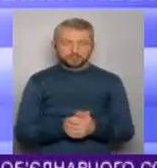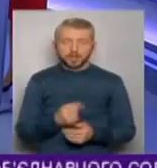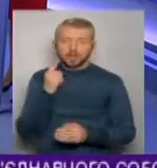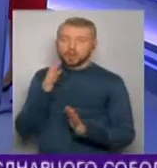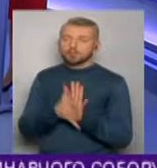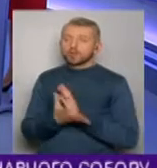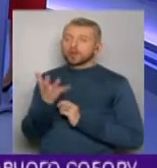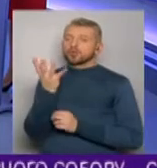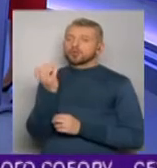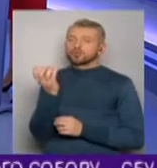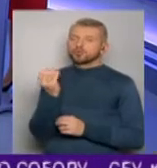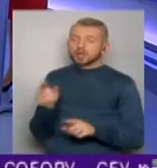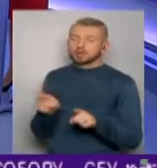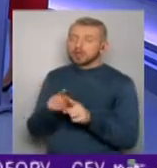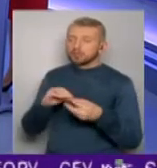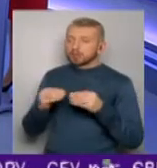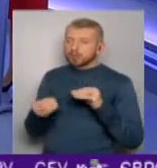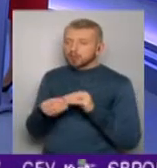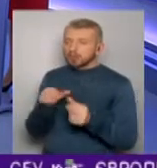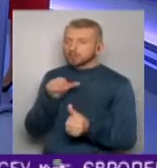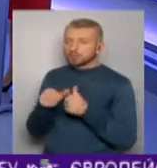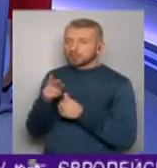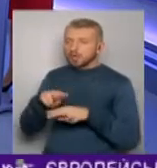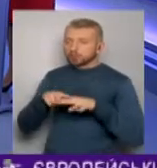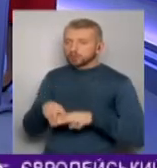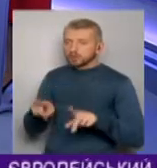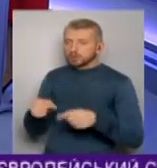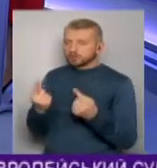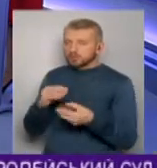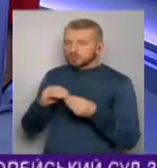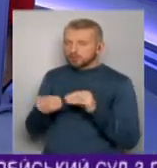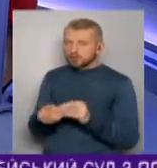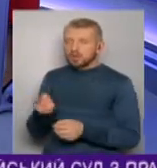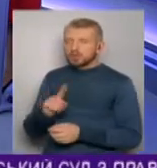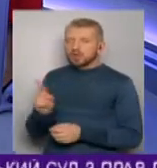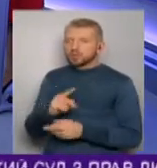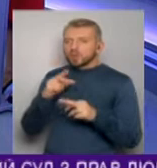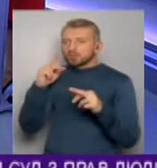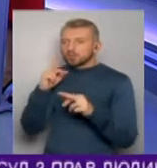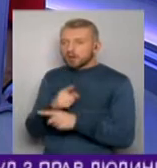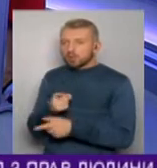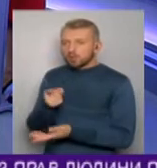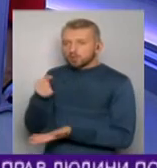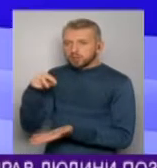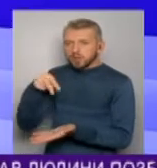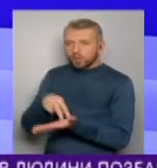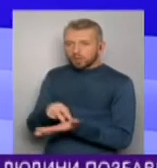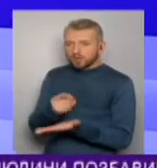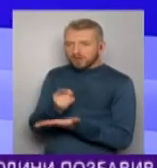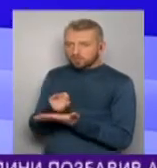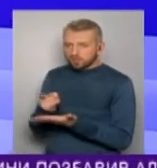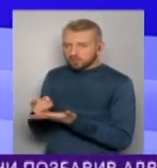І ще от така проблема, зокрема, для столиці також величезна, це те, що неправильно припарковані автомобілі дуже